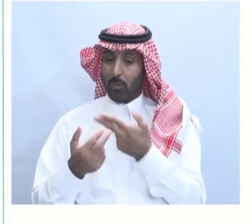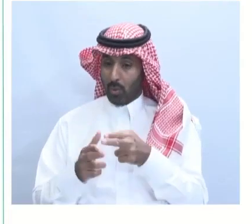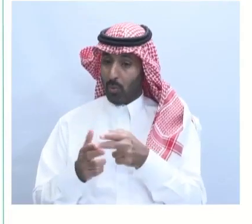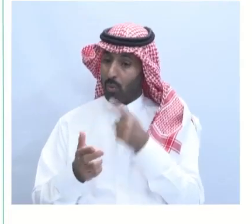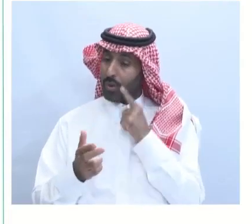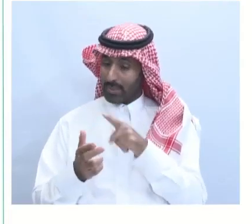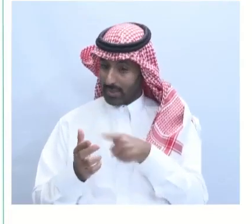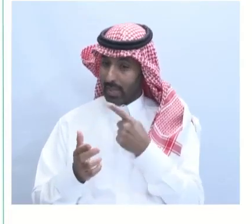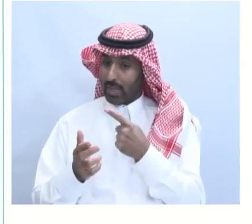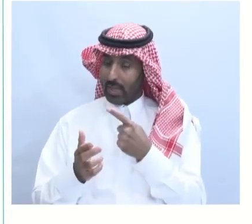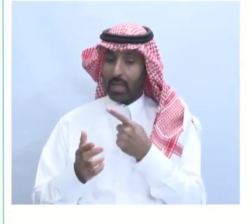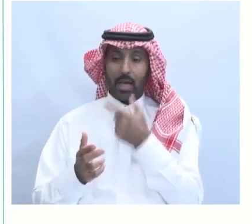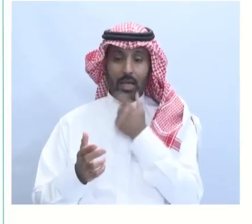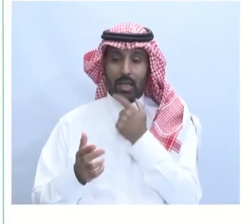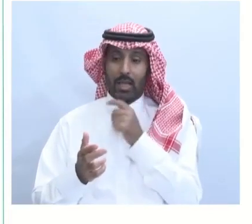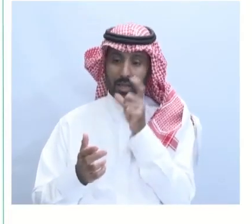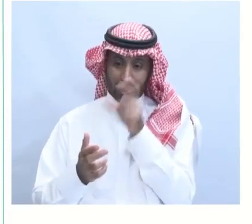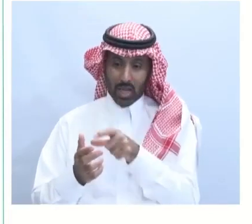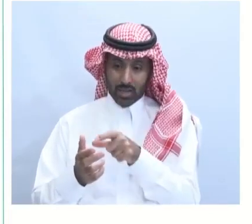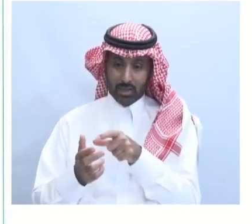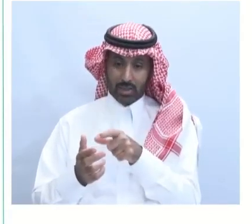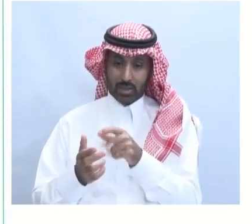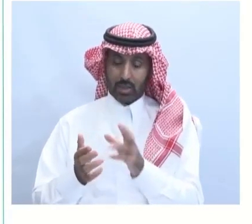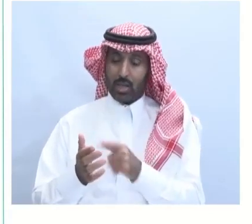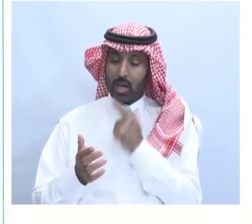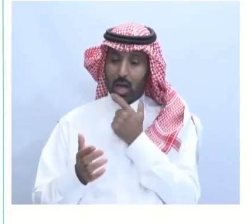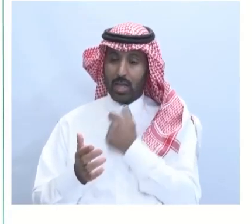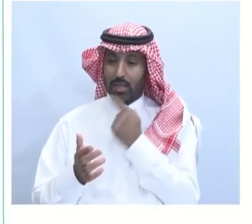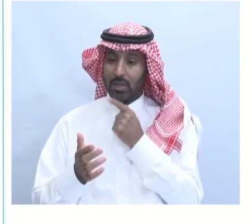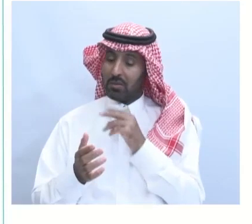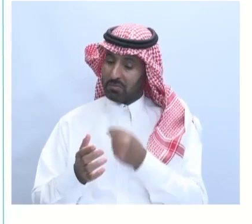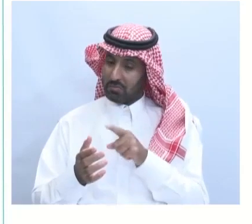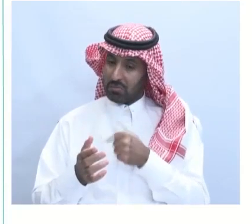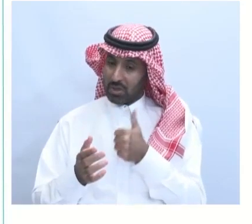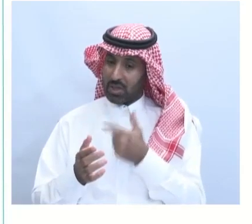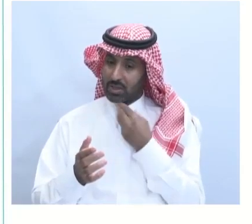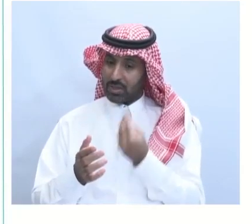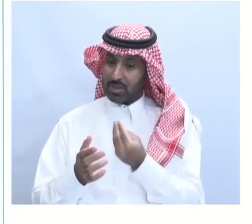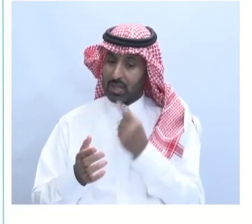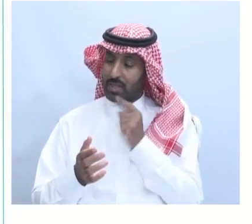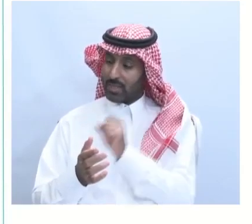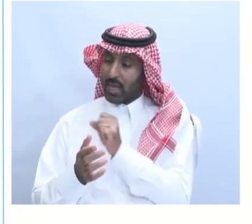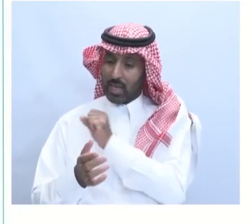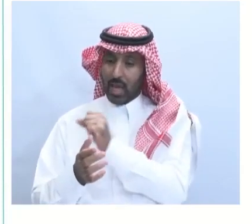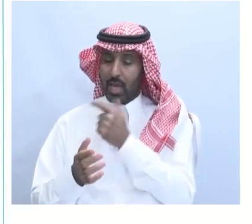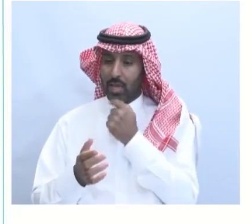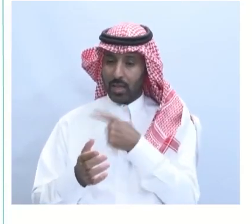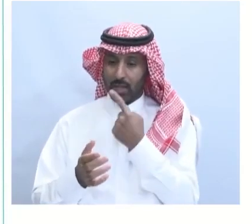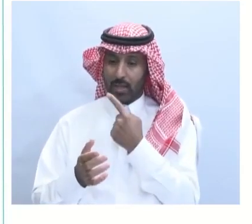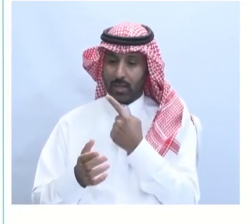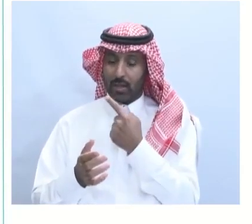الصحيح لذاته وكذلك الحديث الحسن لذاته والصحيح لغيره وكذلك